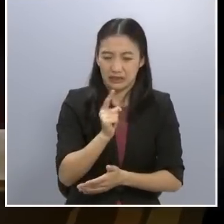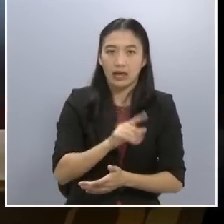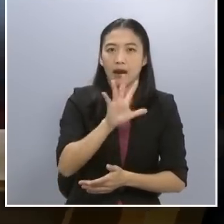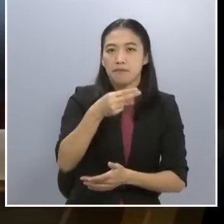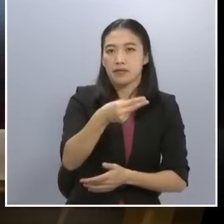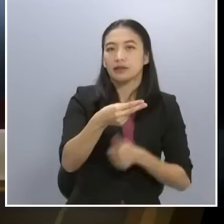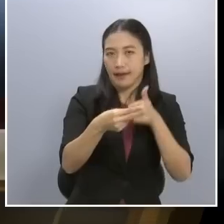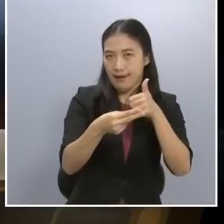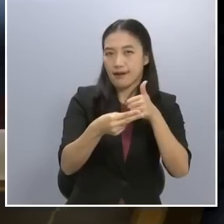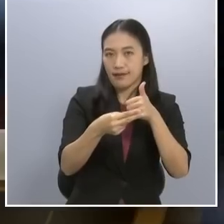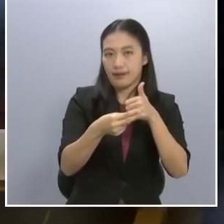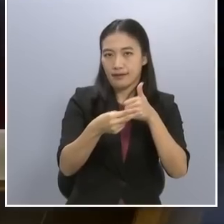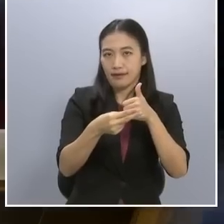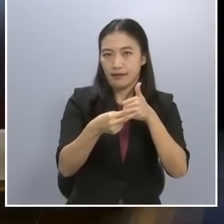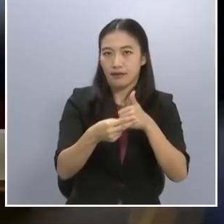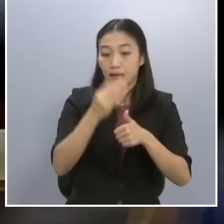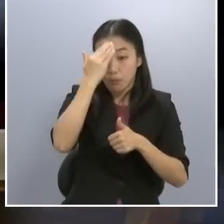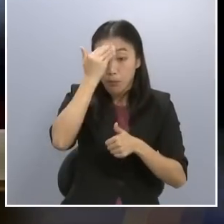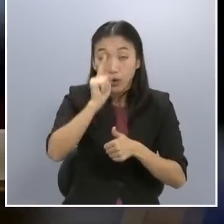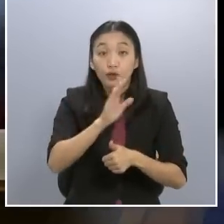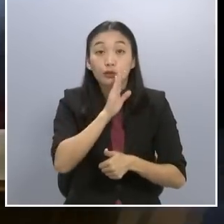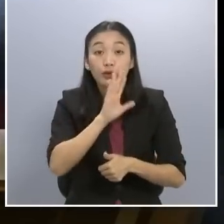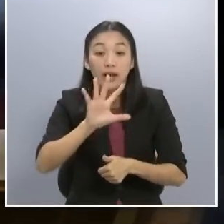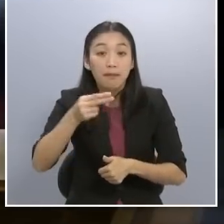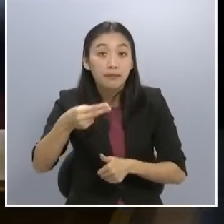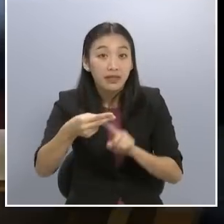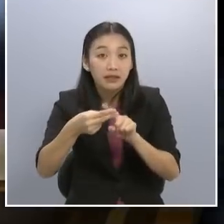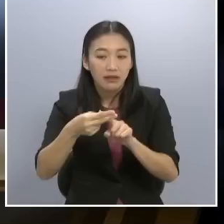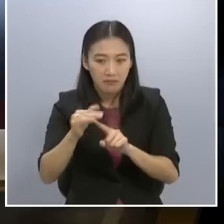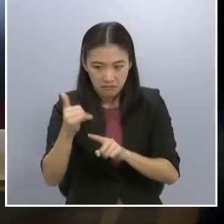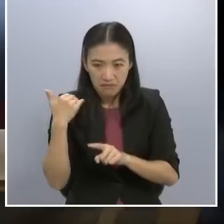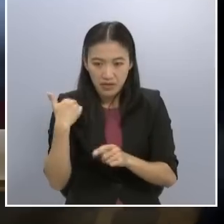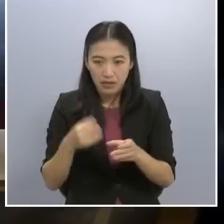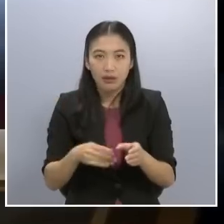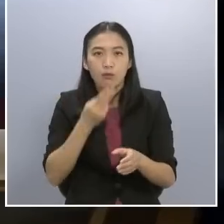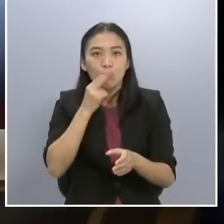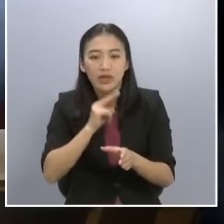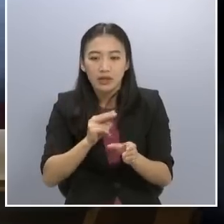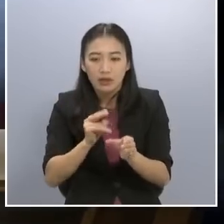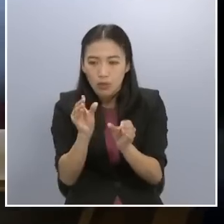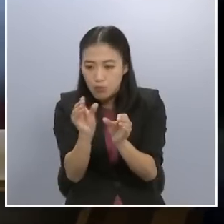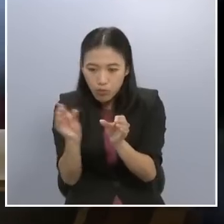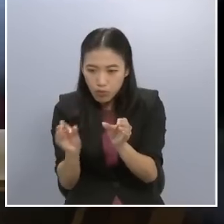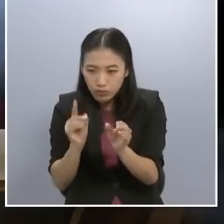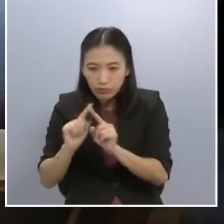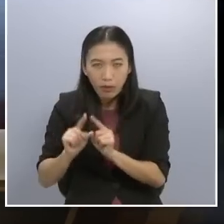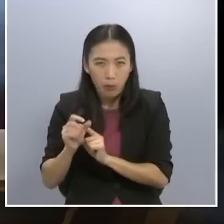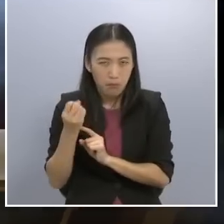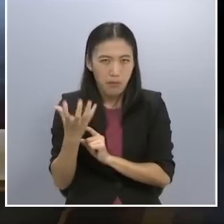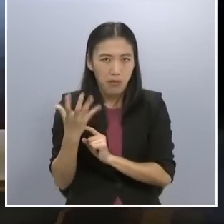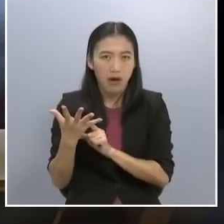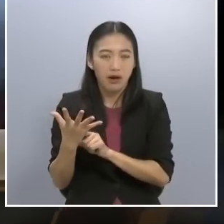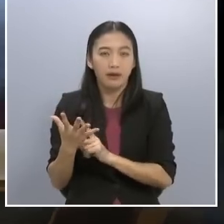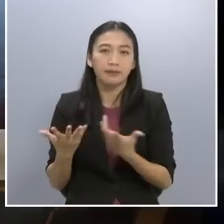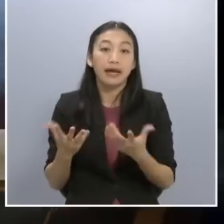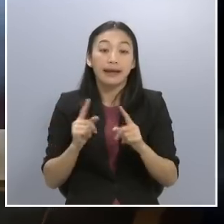ราะว่าเขาโดนเยอะไงเขาโดนหลายขั้นตอนแต่ที่ว่ายืนยันตรงกันคือว่ากล้องว